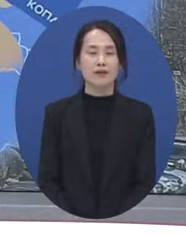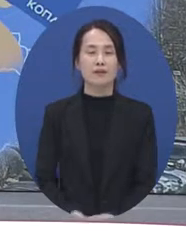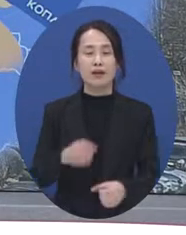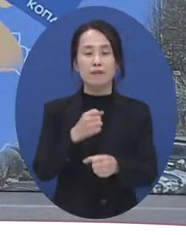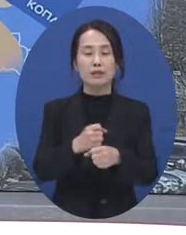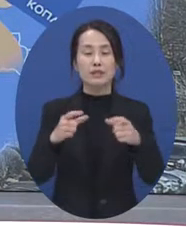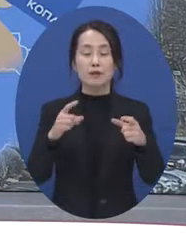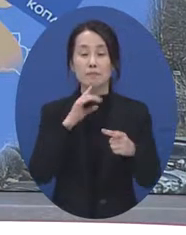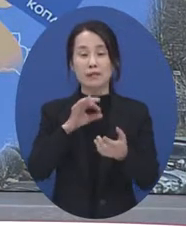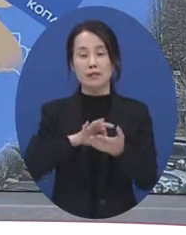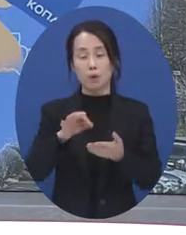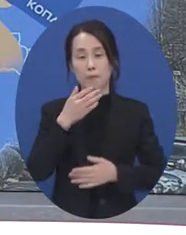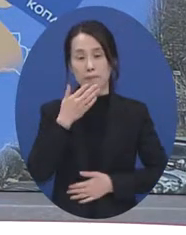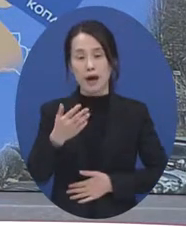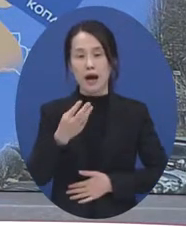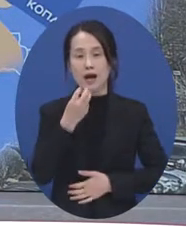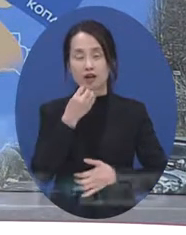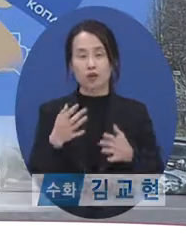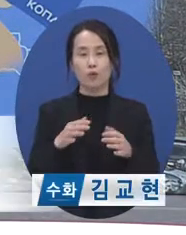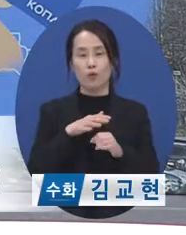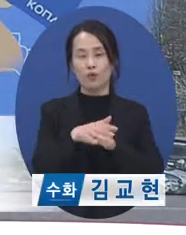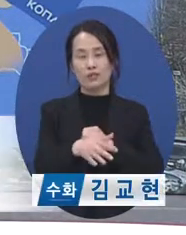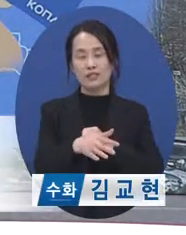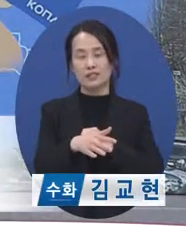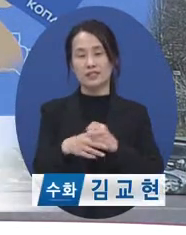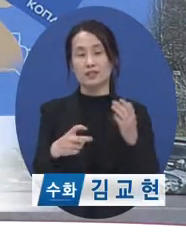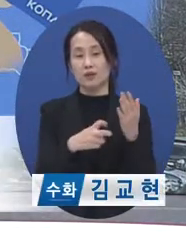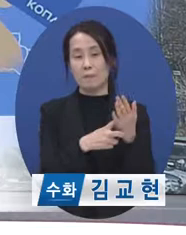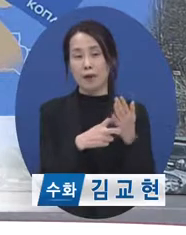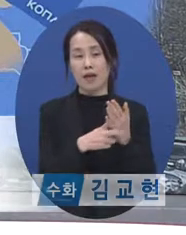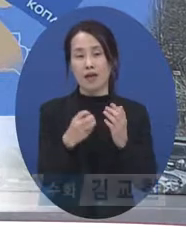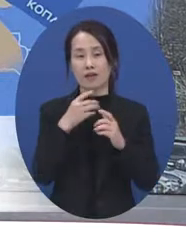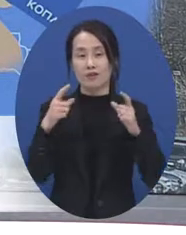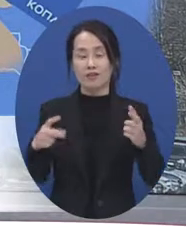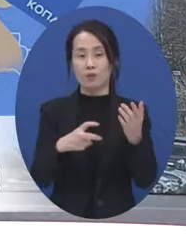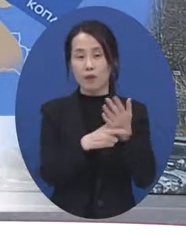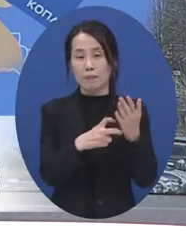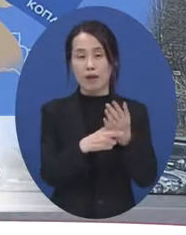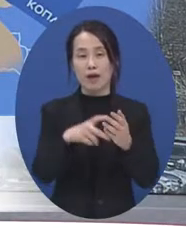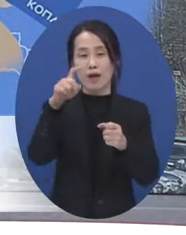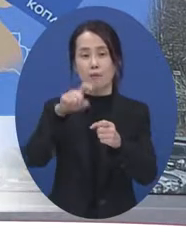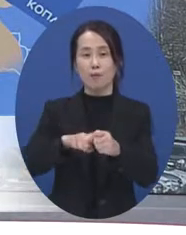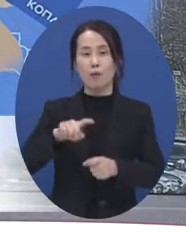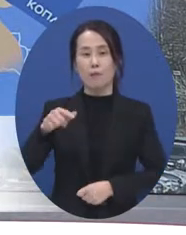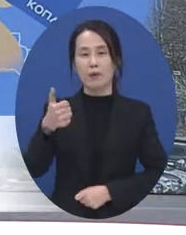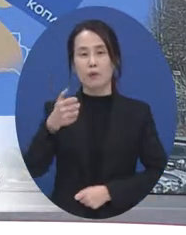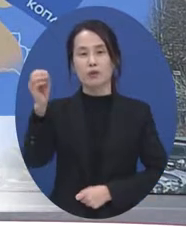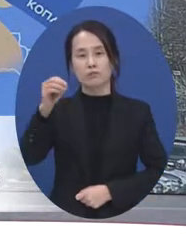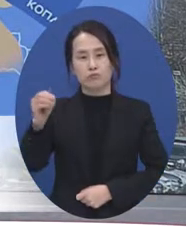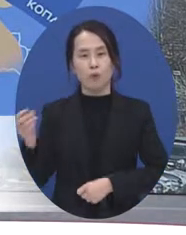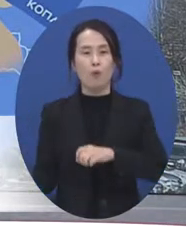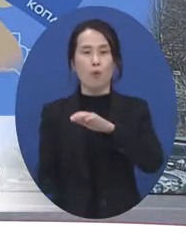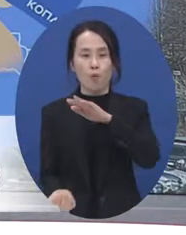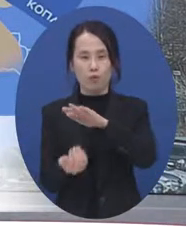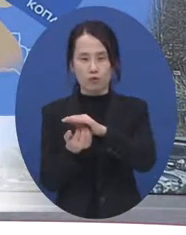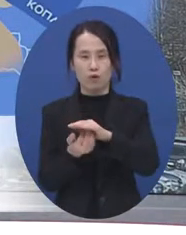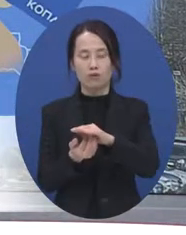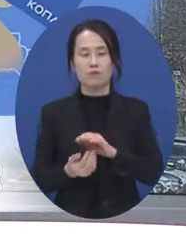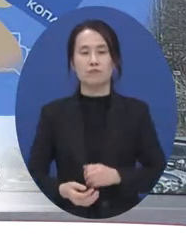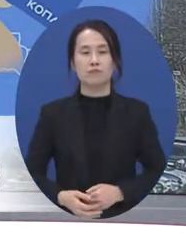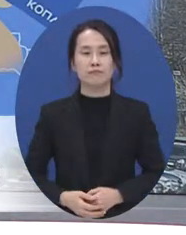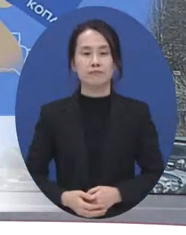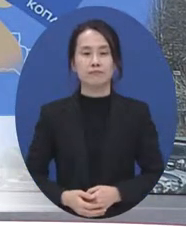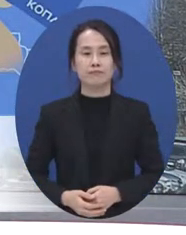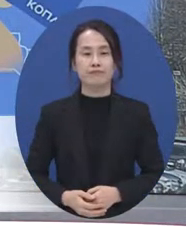발행 지역에서만 쓸수 있는 경기도표 대안화폐죠. 경기 지역화폐가 올해 목표치 150% 수준의 실적을